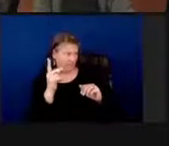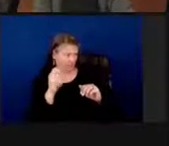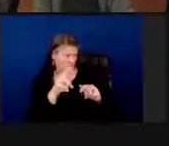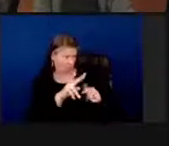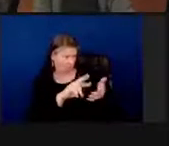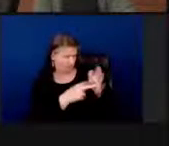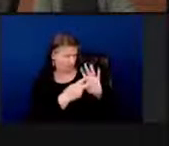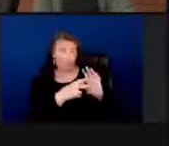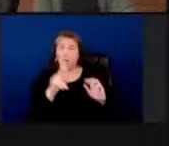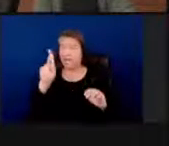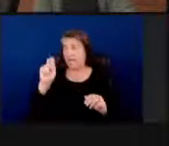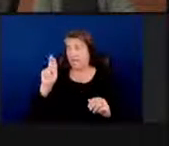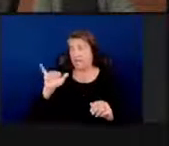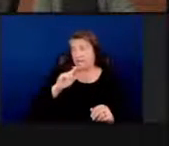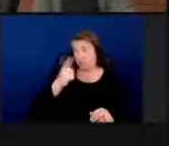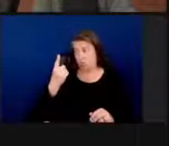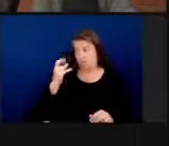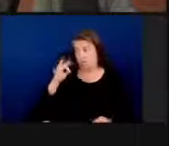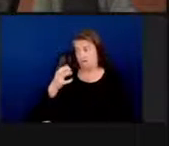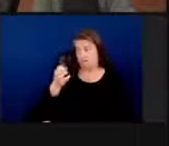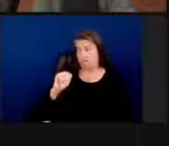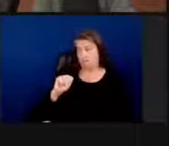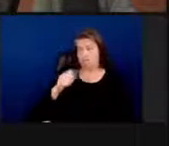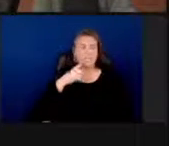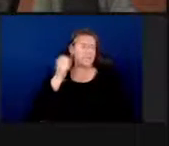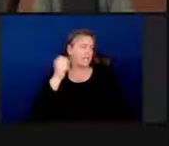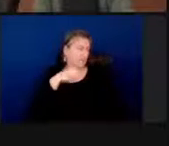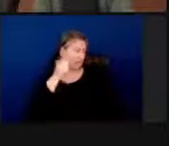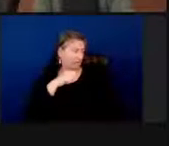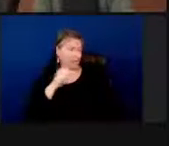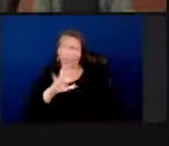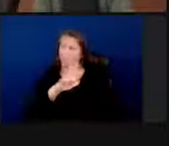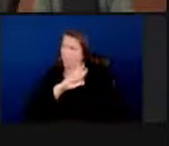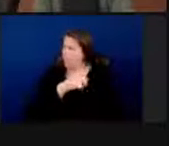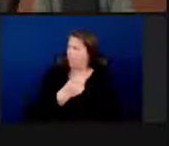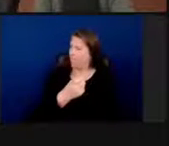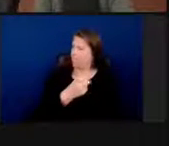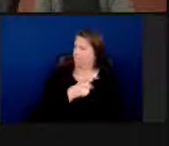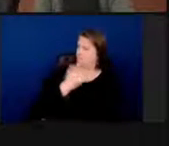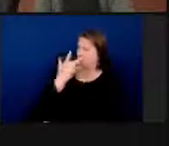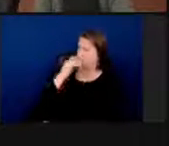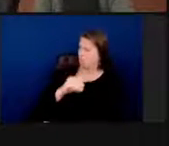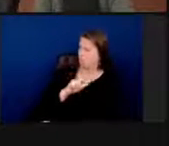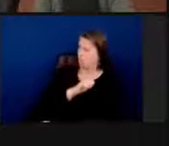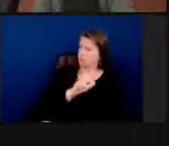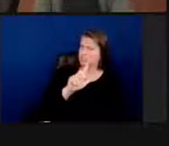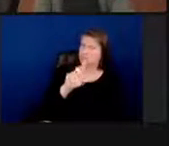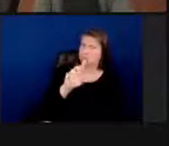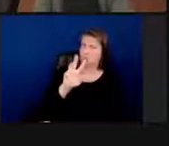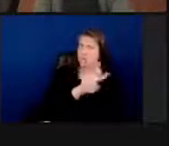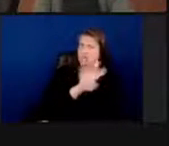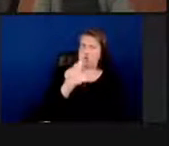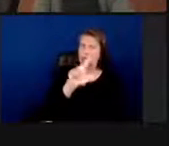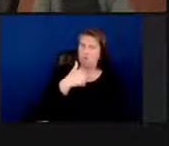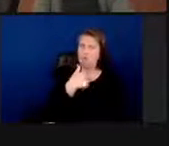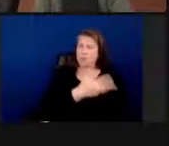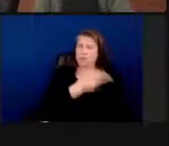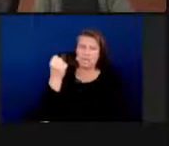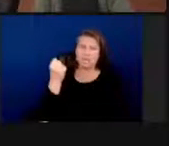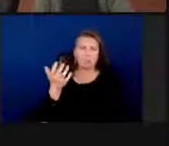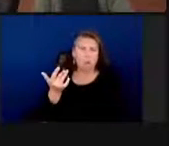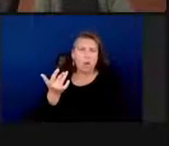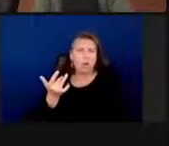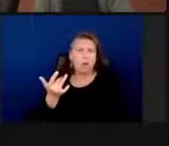وكوورت؟ نعم، كندي إحداها، نعم، لأنني تم طرح السؤال علي لماذا تم أخذ هذه البرامج